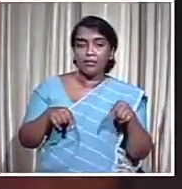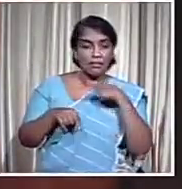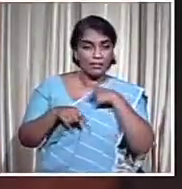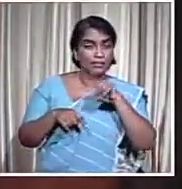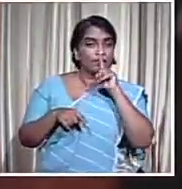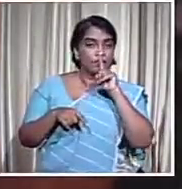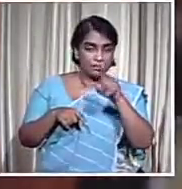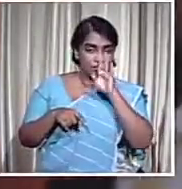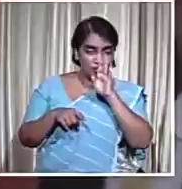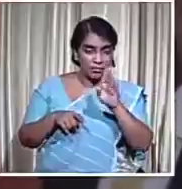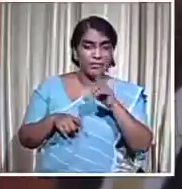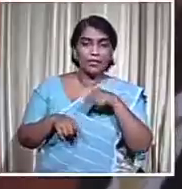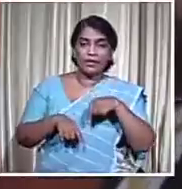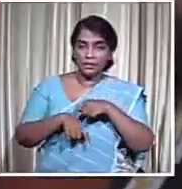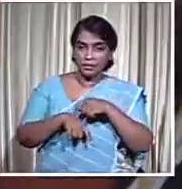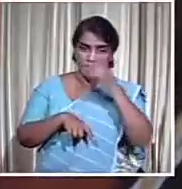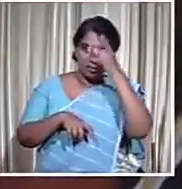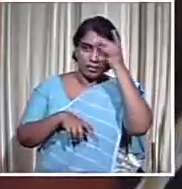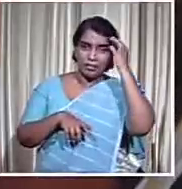தான். இந்த நாட்டினுடைய